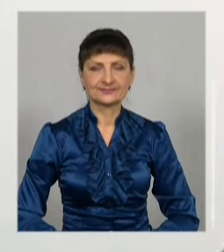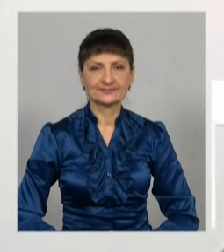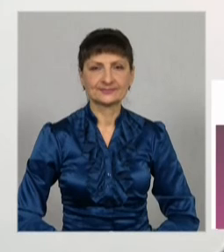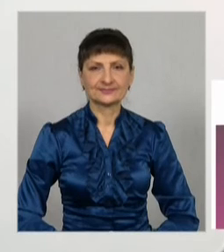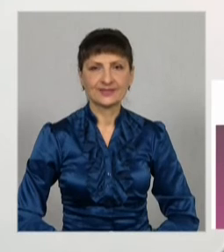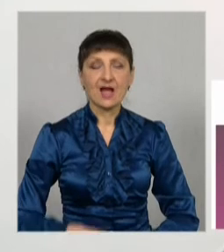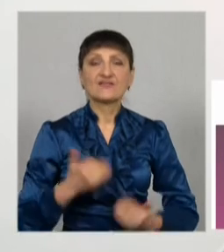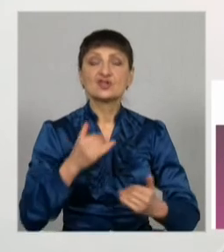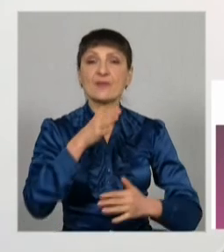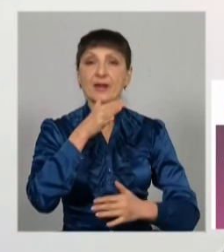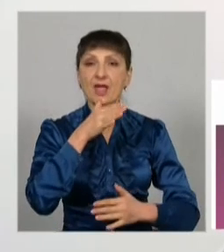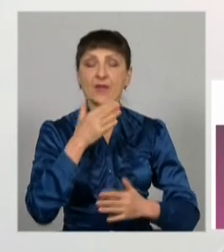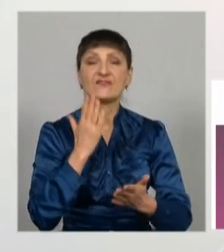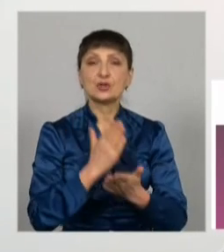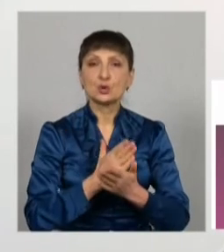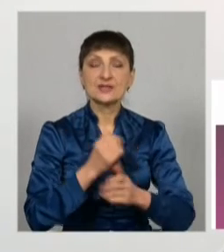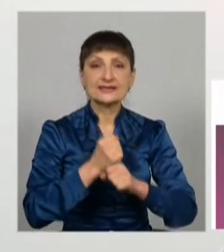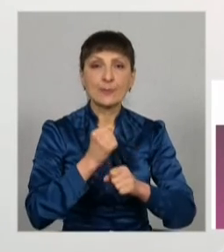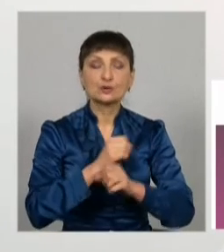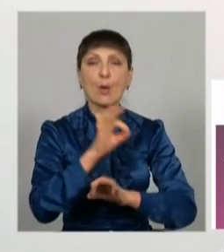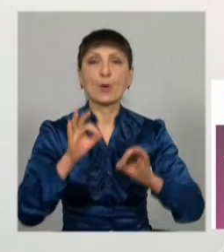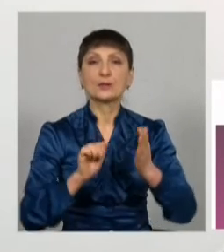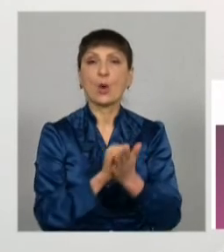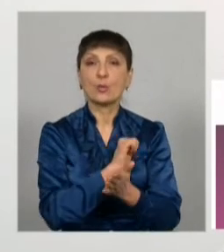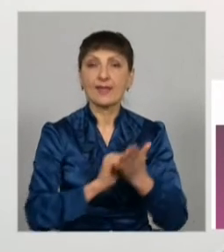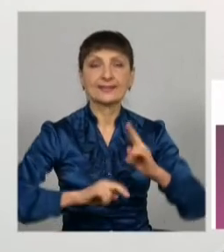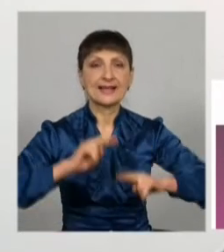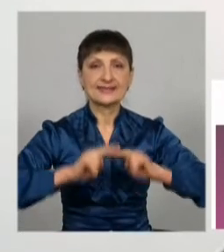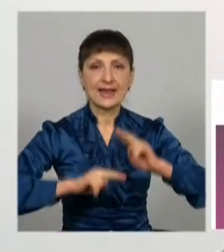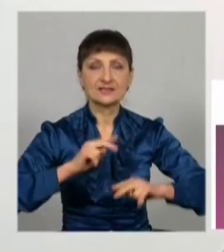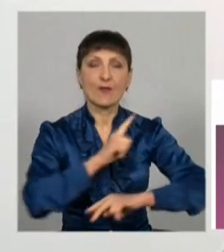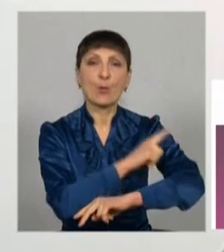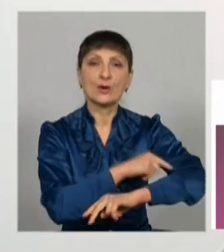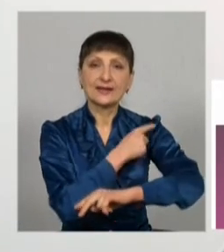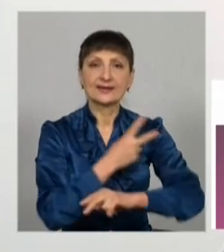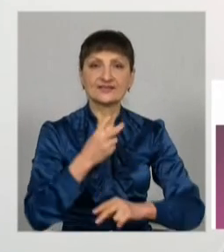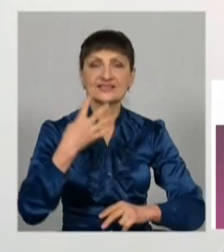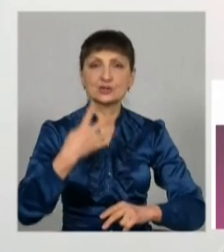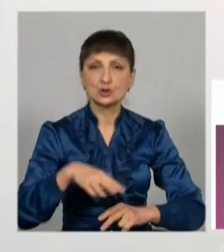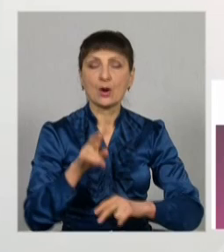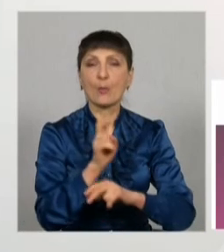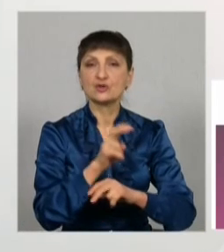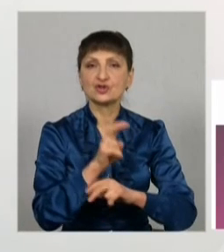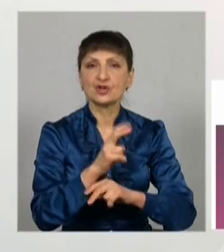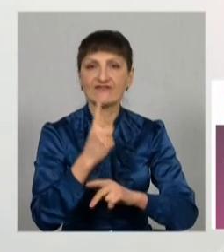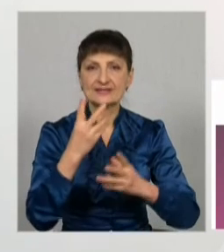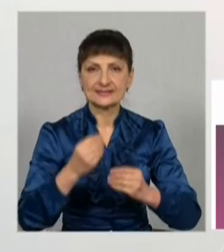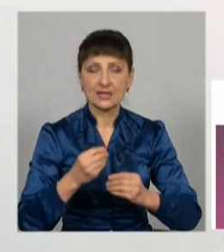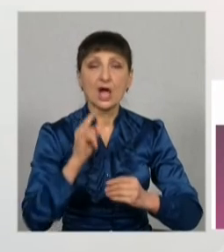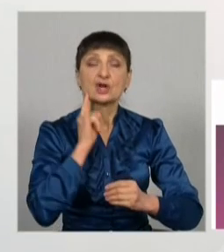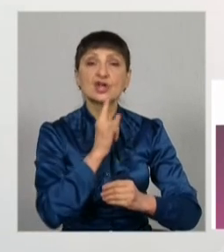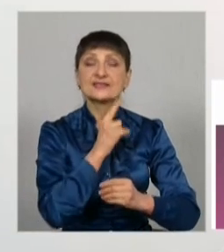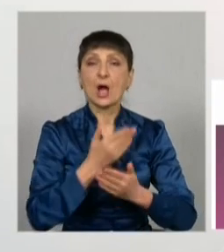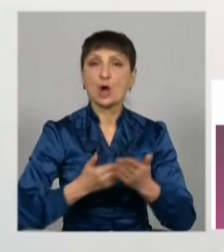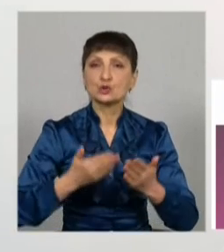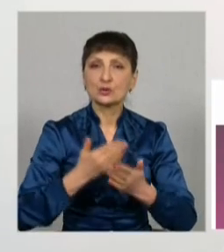В настоящее время ведется разработка проектной документации для строительства поликлиники на 240 посещений в смену, с женской консультацией на